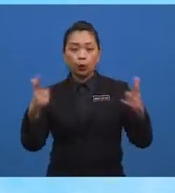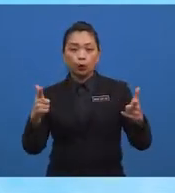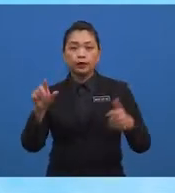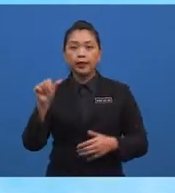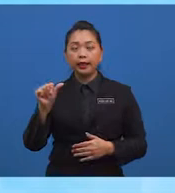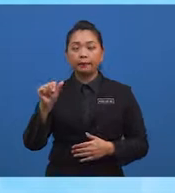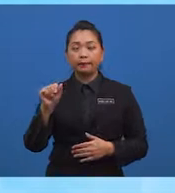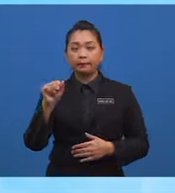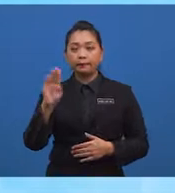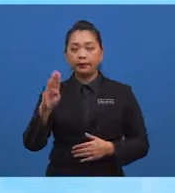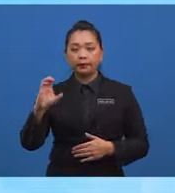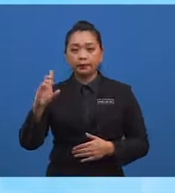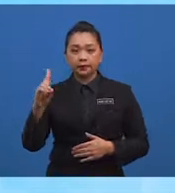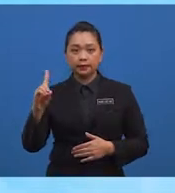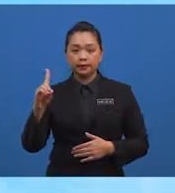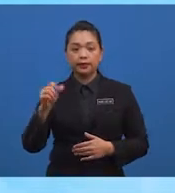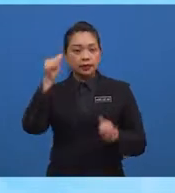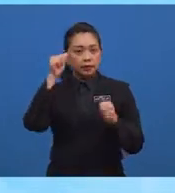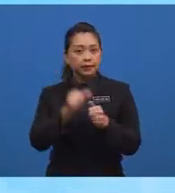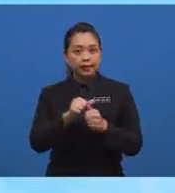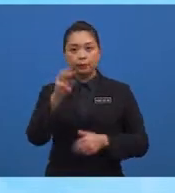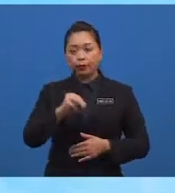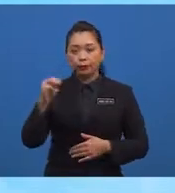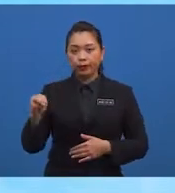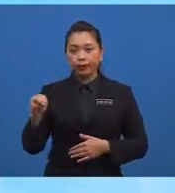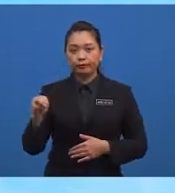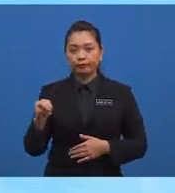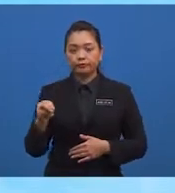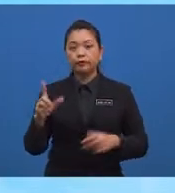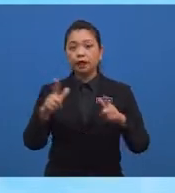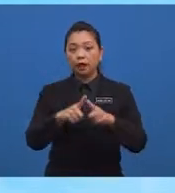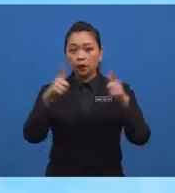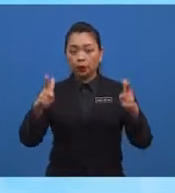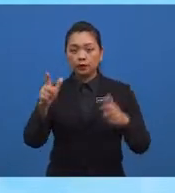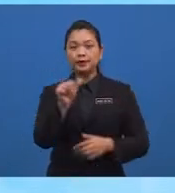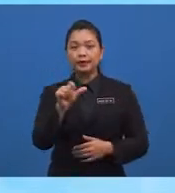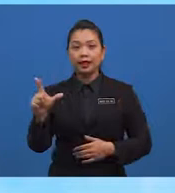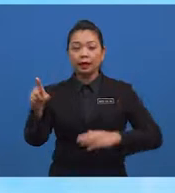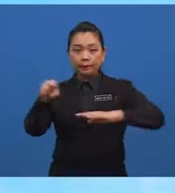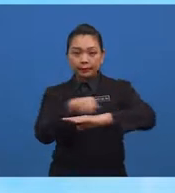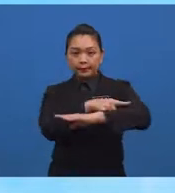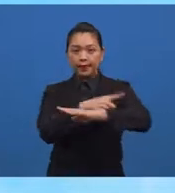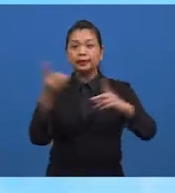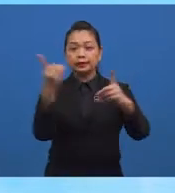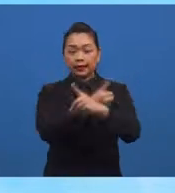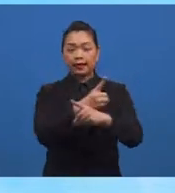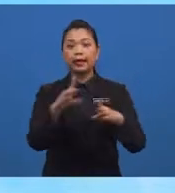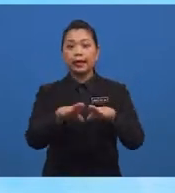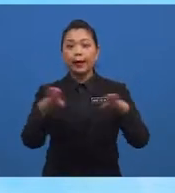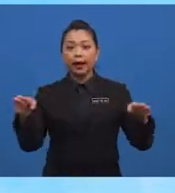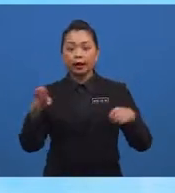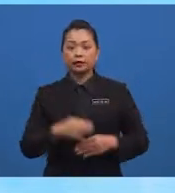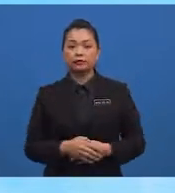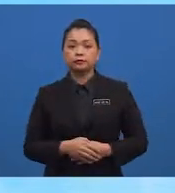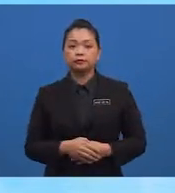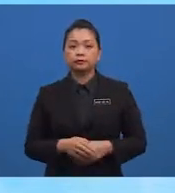luas ABCD. Ingat ya murid-murid, luas ialah panjang darab